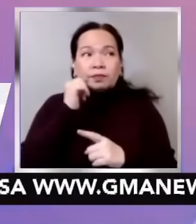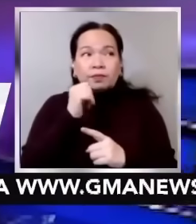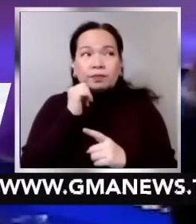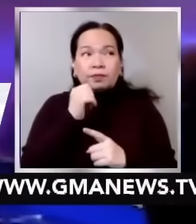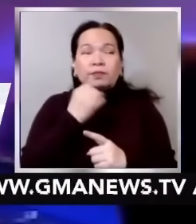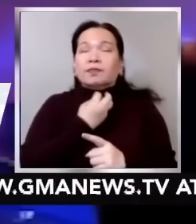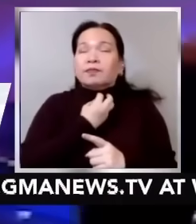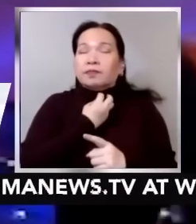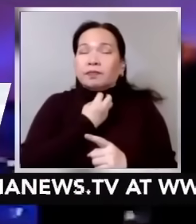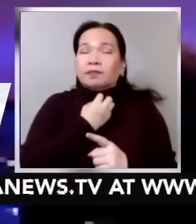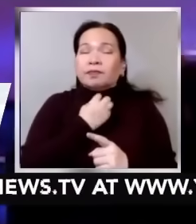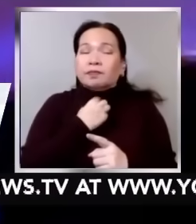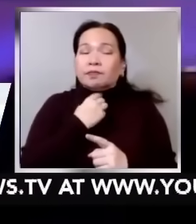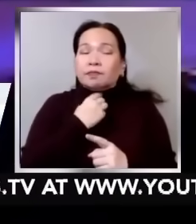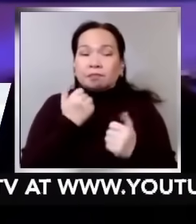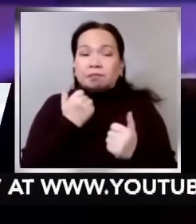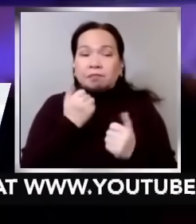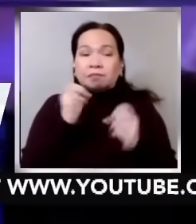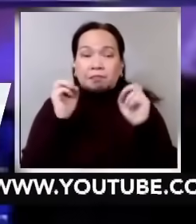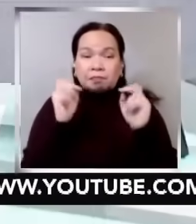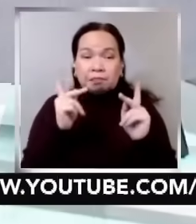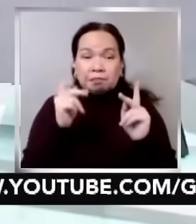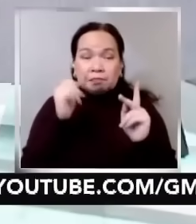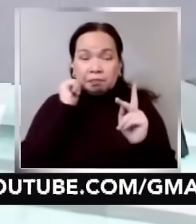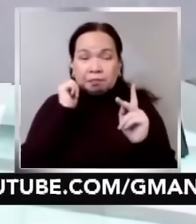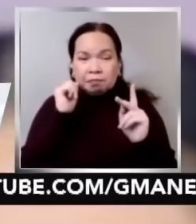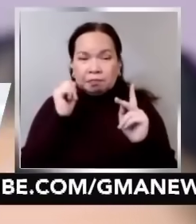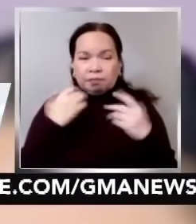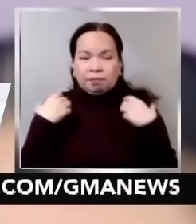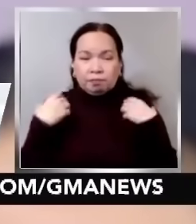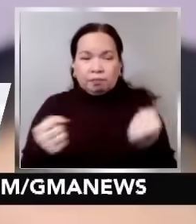cords. Disiplina din po talaga. Paano?